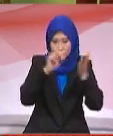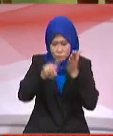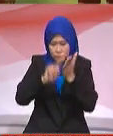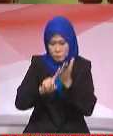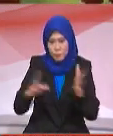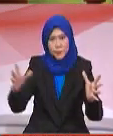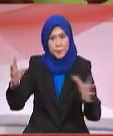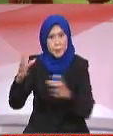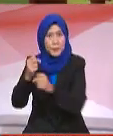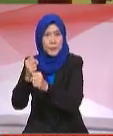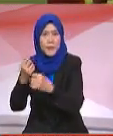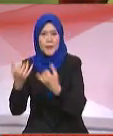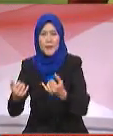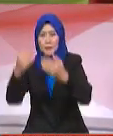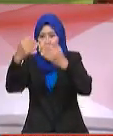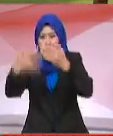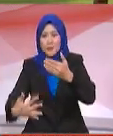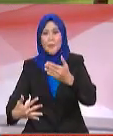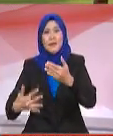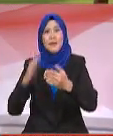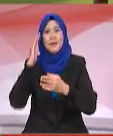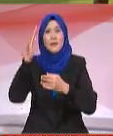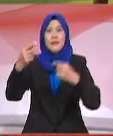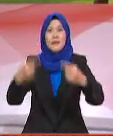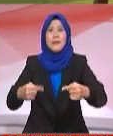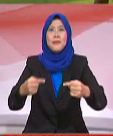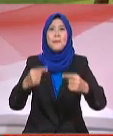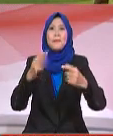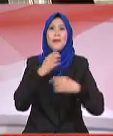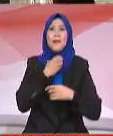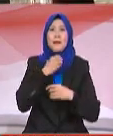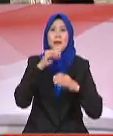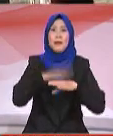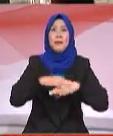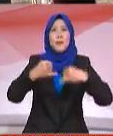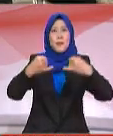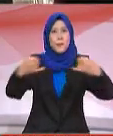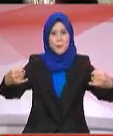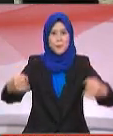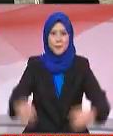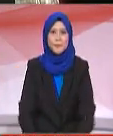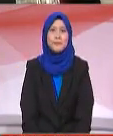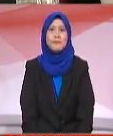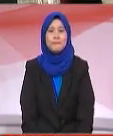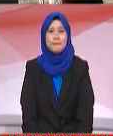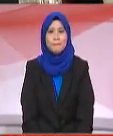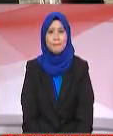hasil undian peminat bola sepak Perak yang dijalankan secara dalam talian.